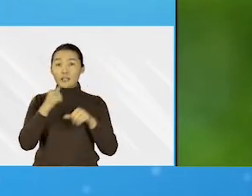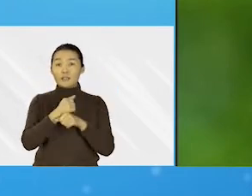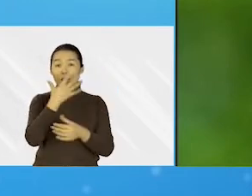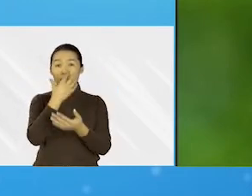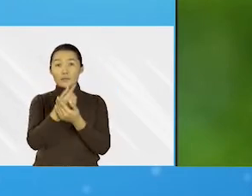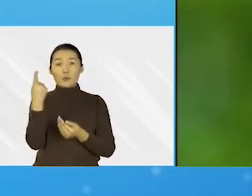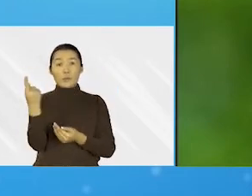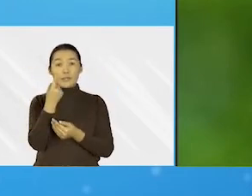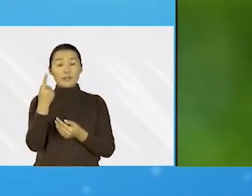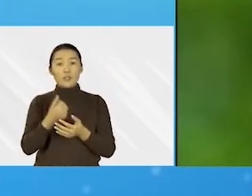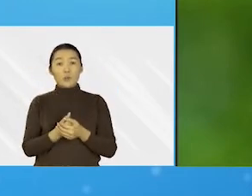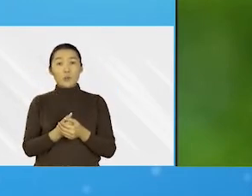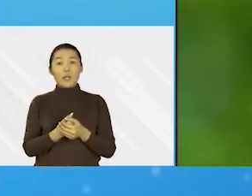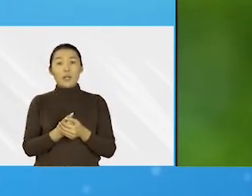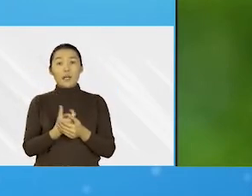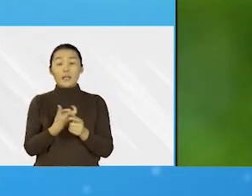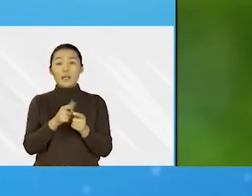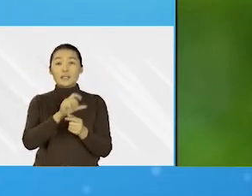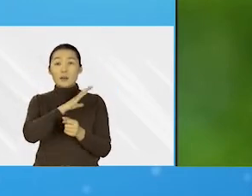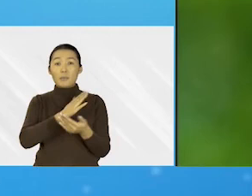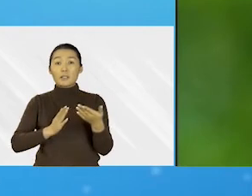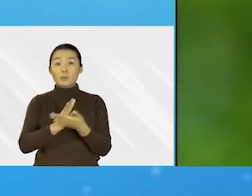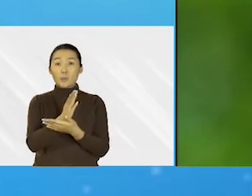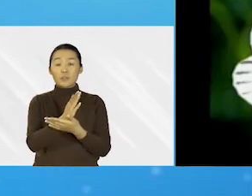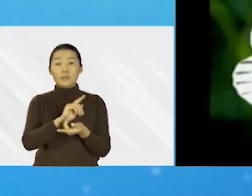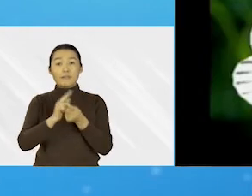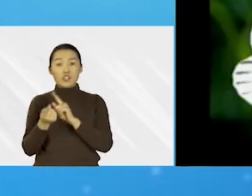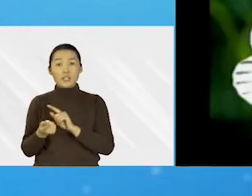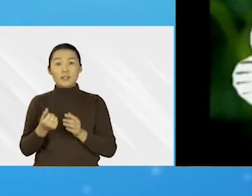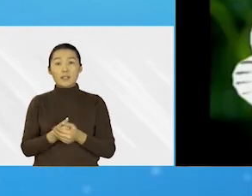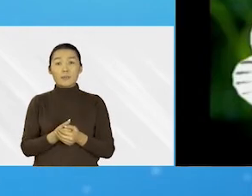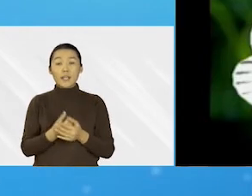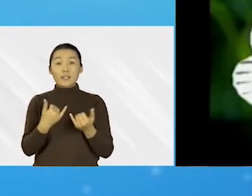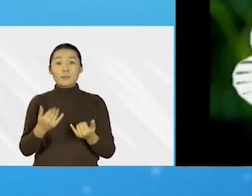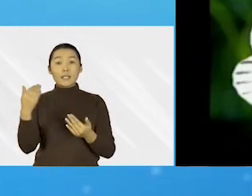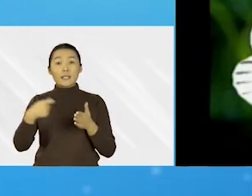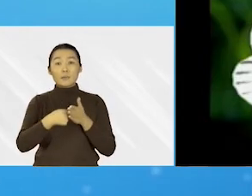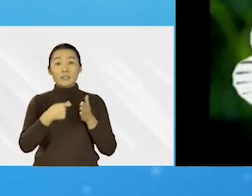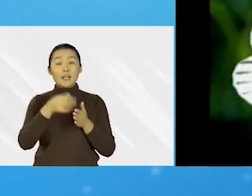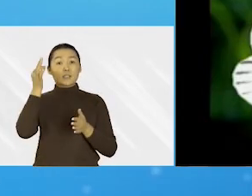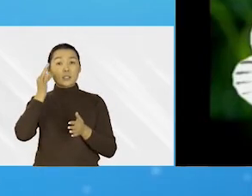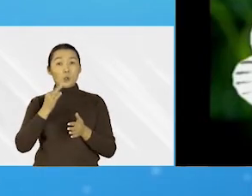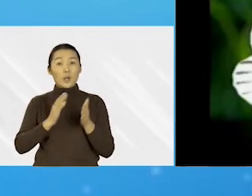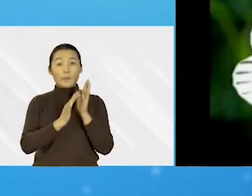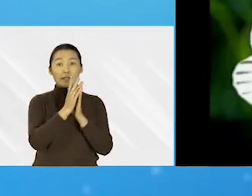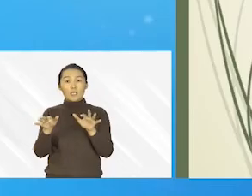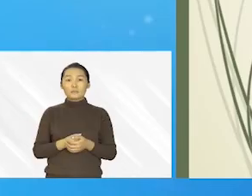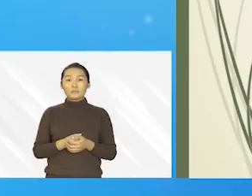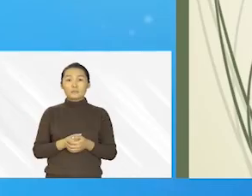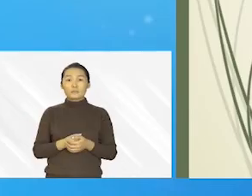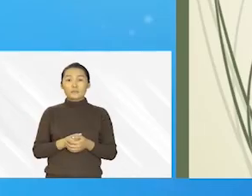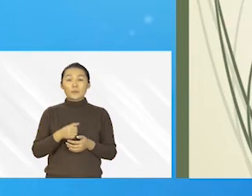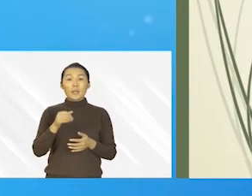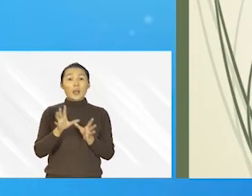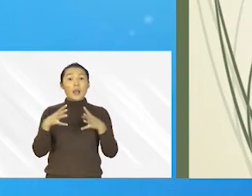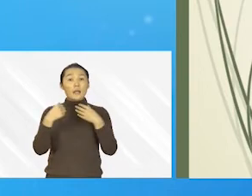круг. Так проходит путь из дурнушки в красавицу. Теперь она питается соком растений и нектаром цветов.